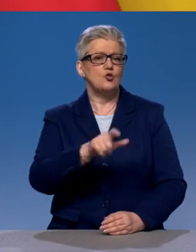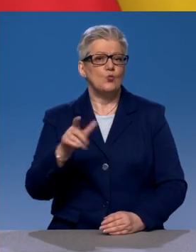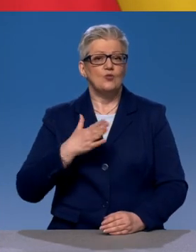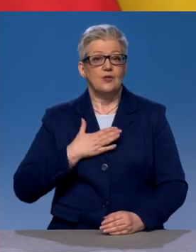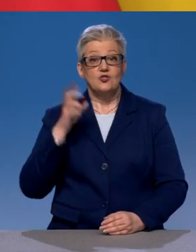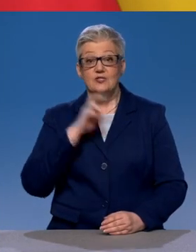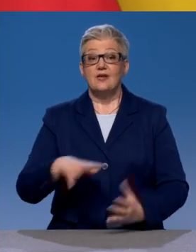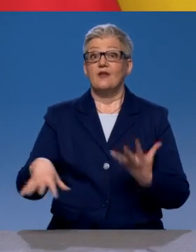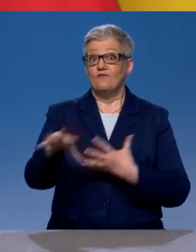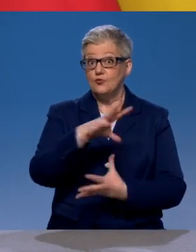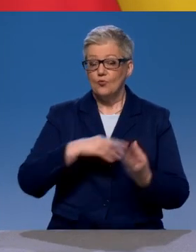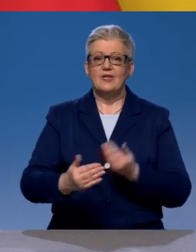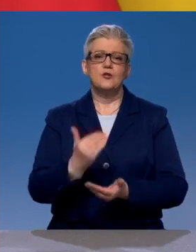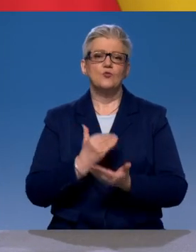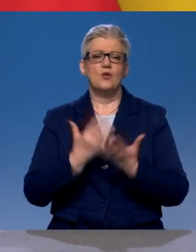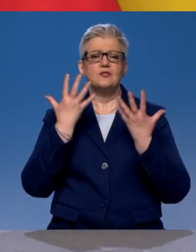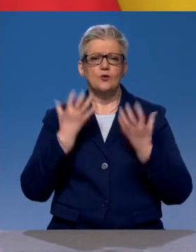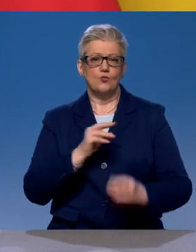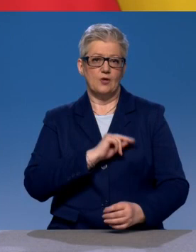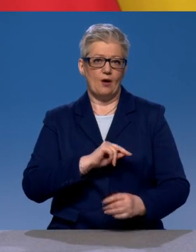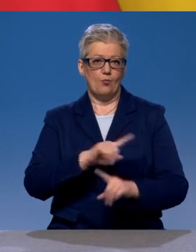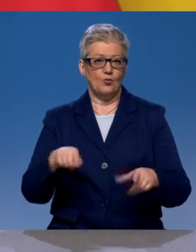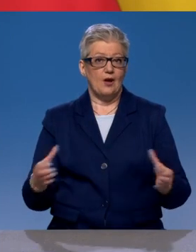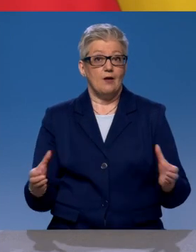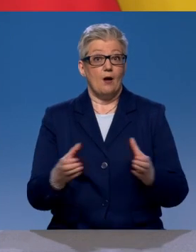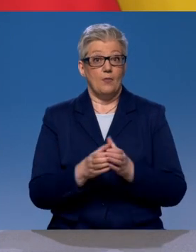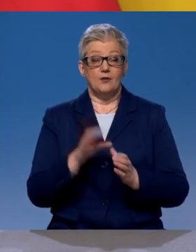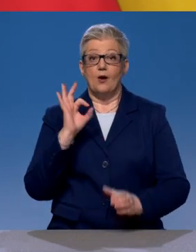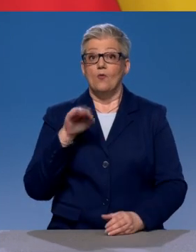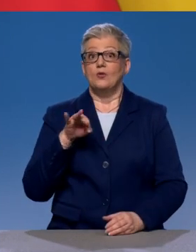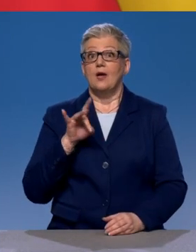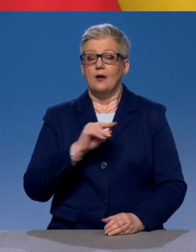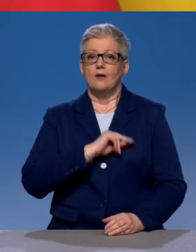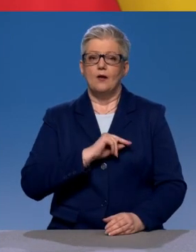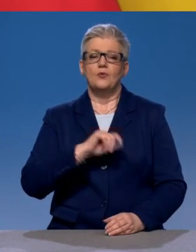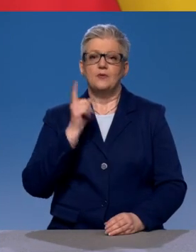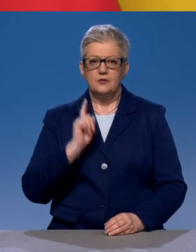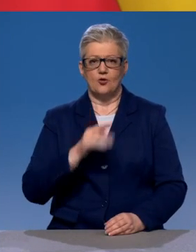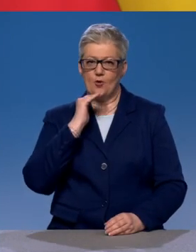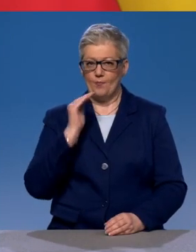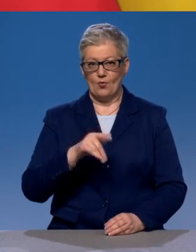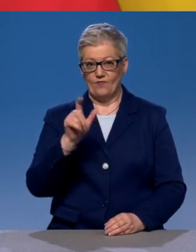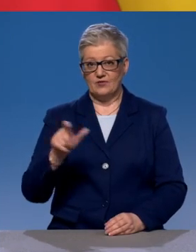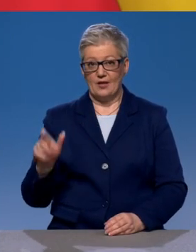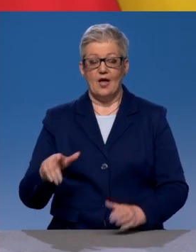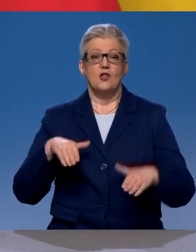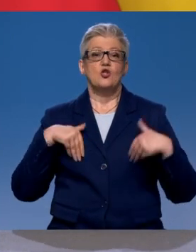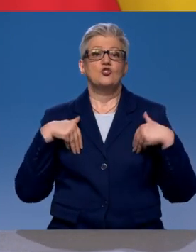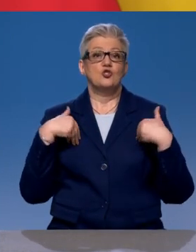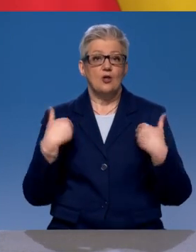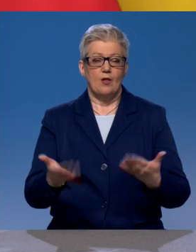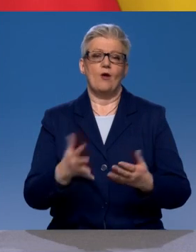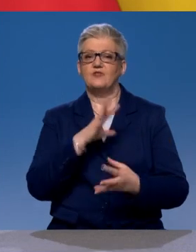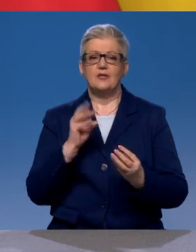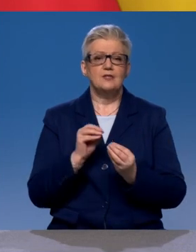результат серьезной работы целой команды. На ОТР работают настоящие профессионалы. Желаю ОТР всегда оставаться интересными